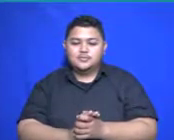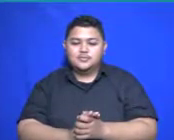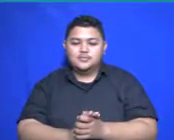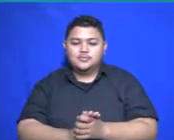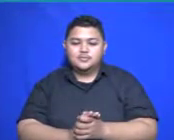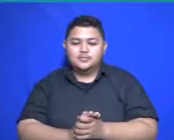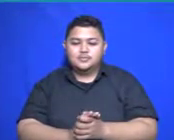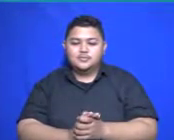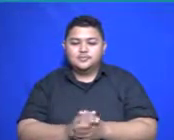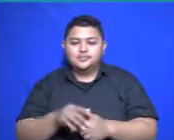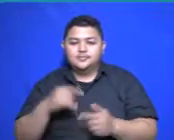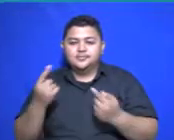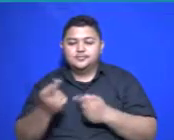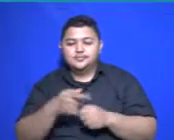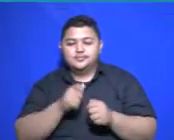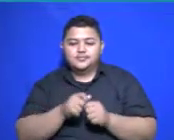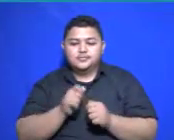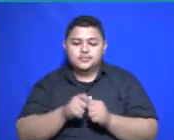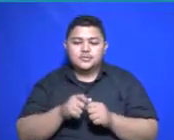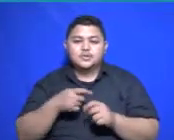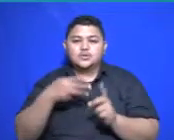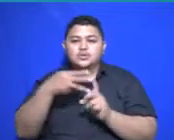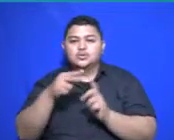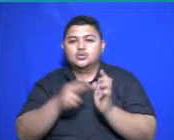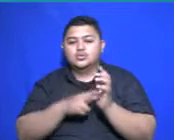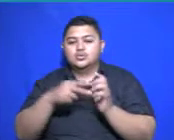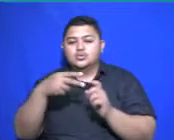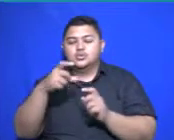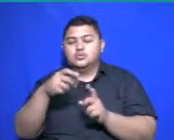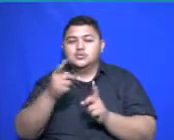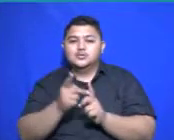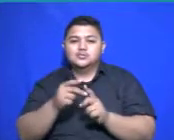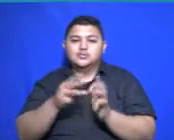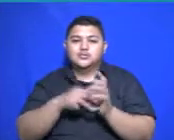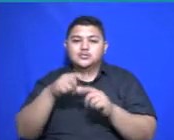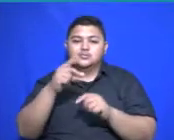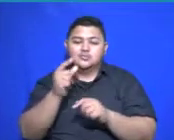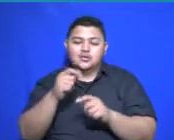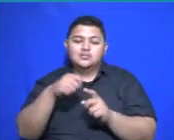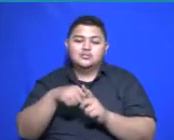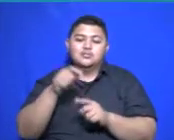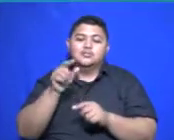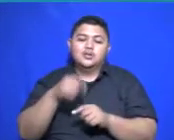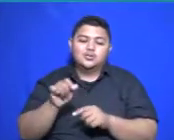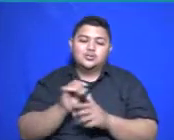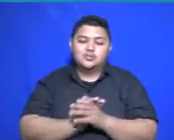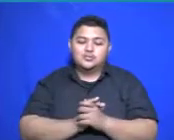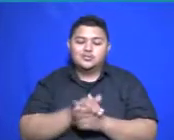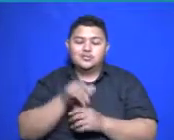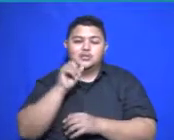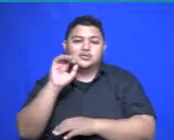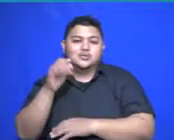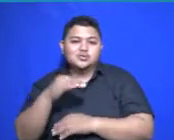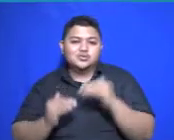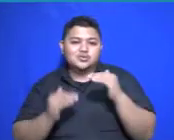Dan kita juga membuat benchmark baru dari Asian Para Games karena sesuai dengan yang disampaikan oleh